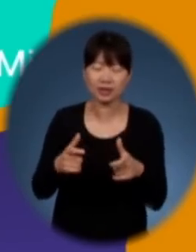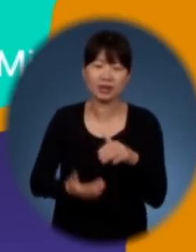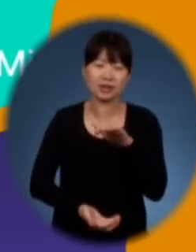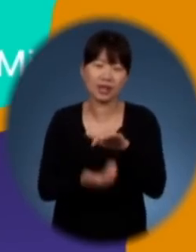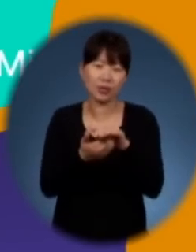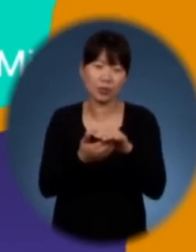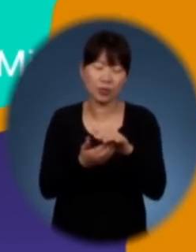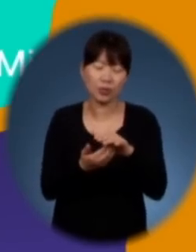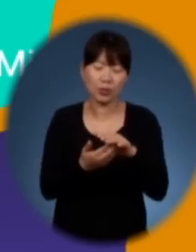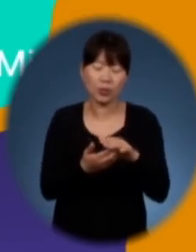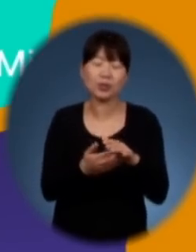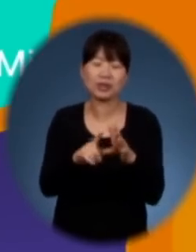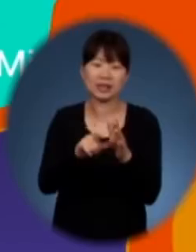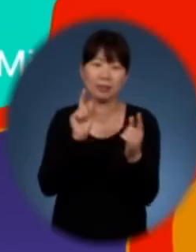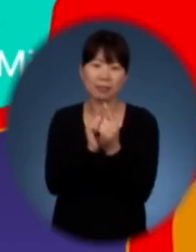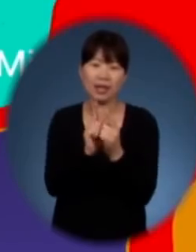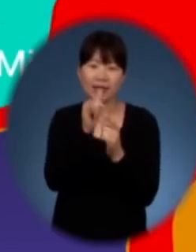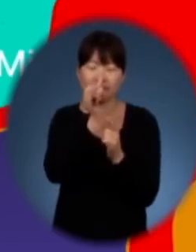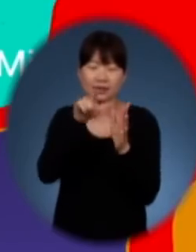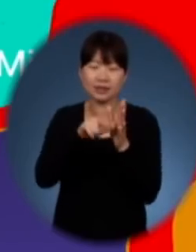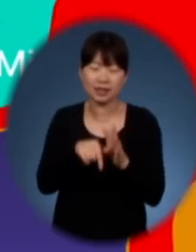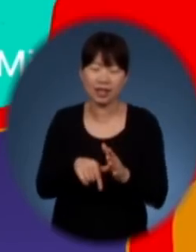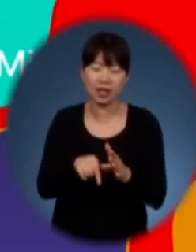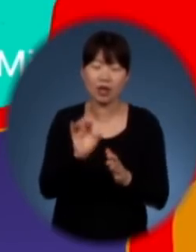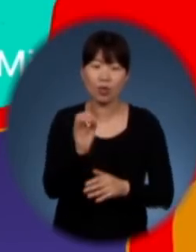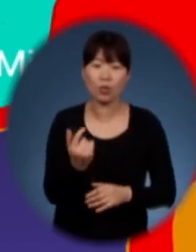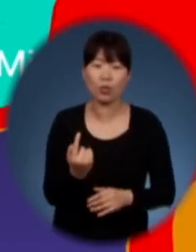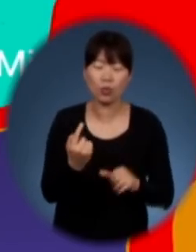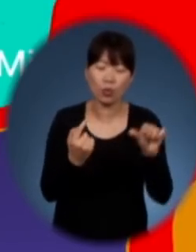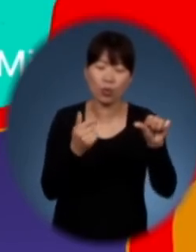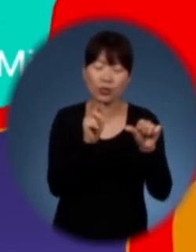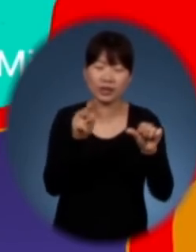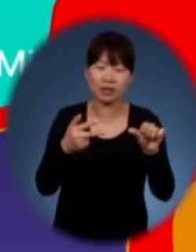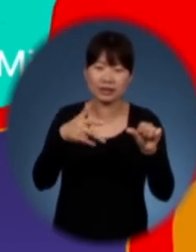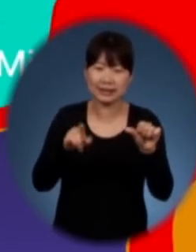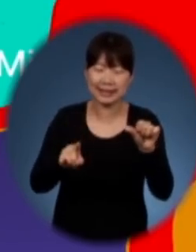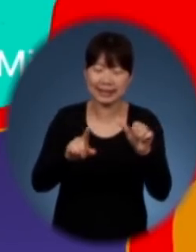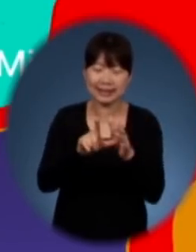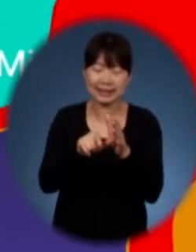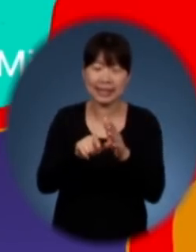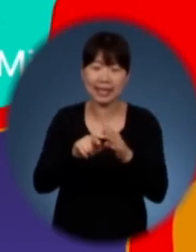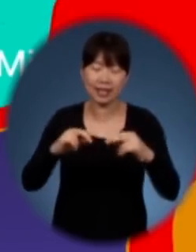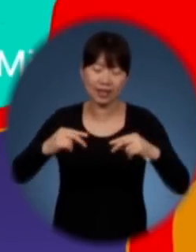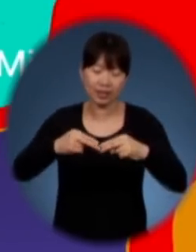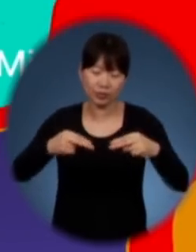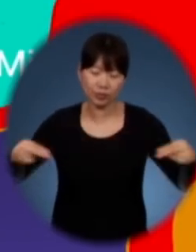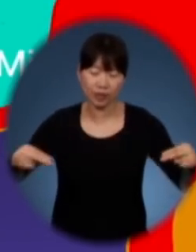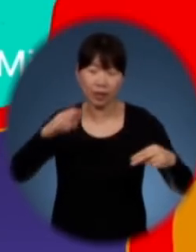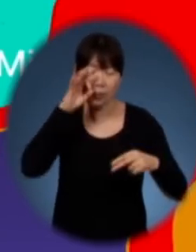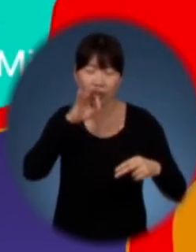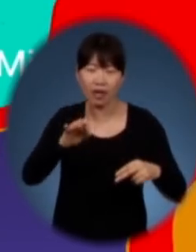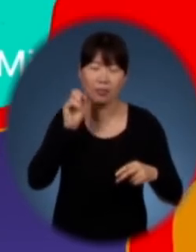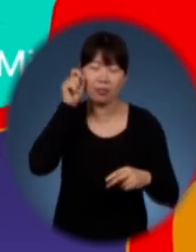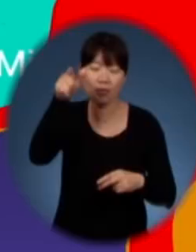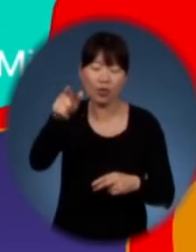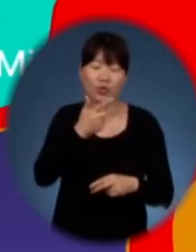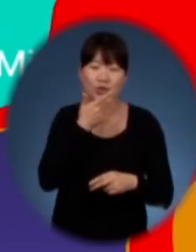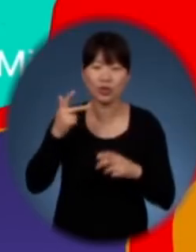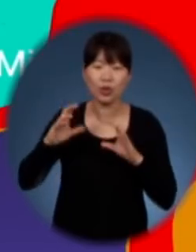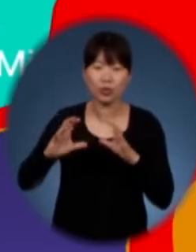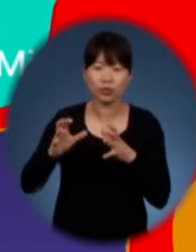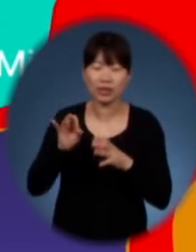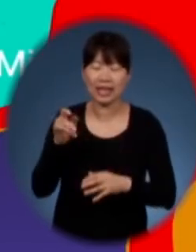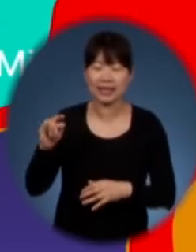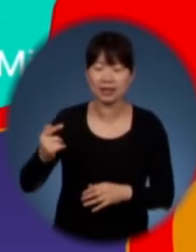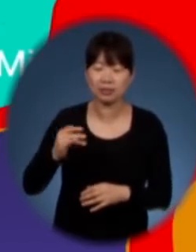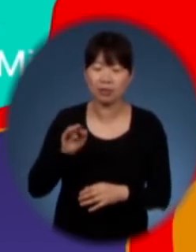전성기에 이르렀을 때 이런 바 현재 시대에 로마의 경서는 저 멀리 영국의 에딘버러